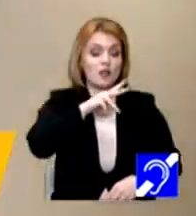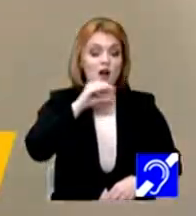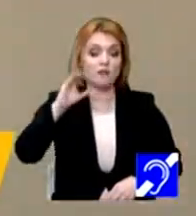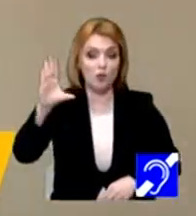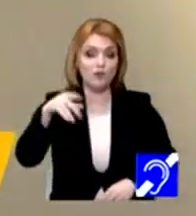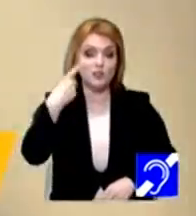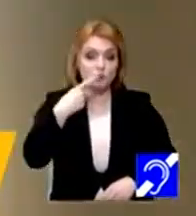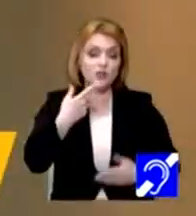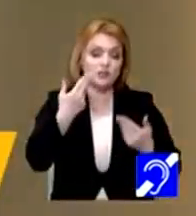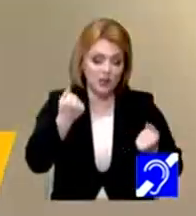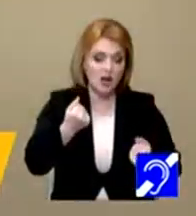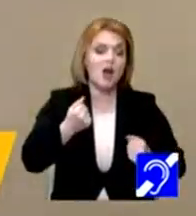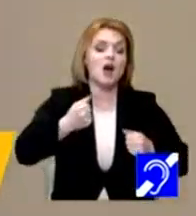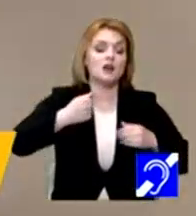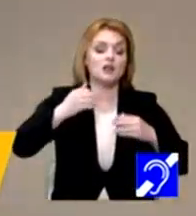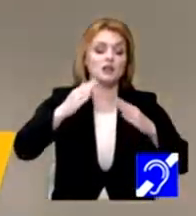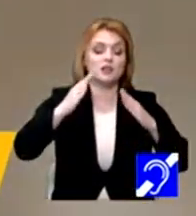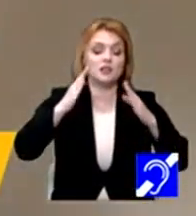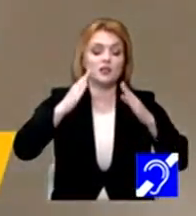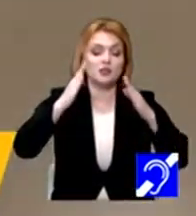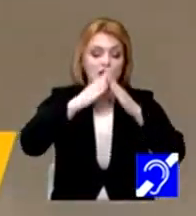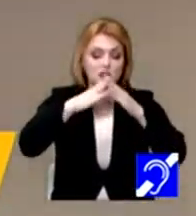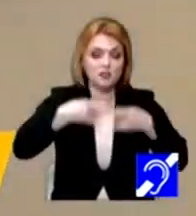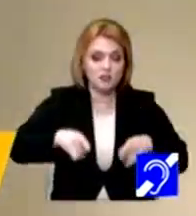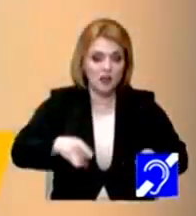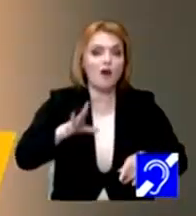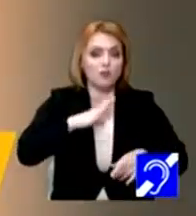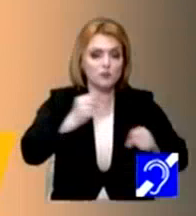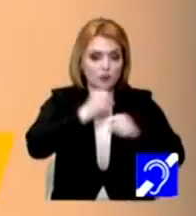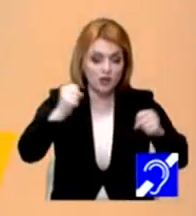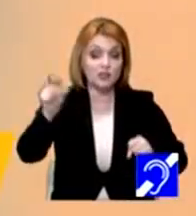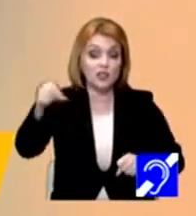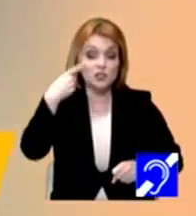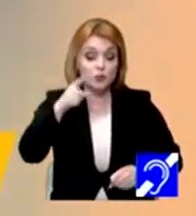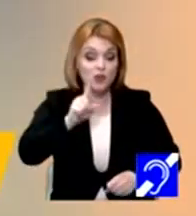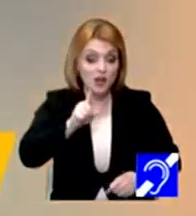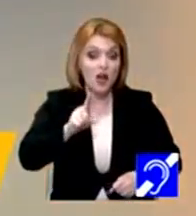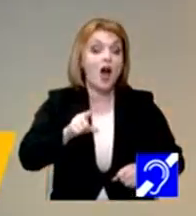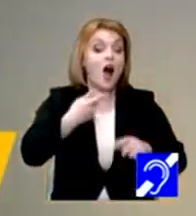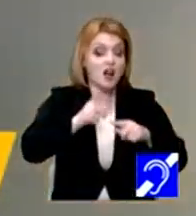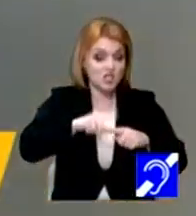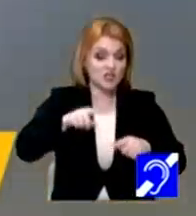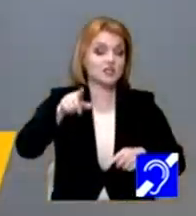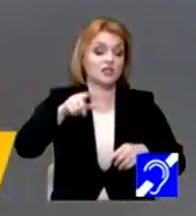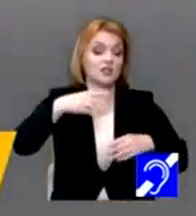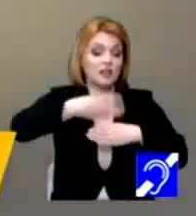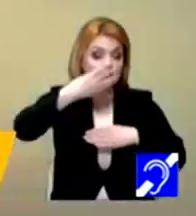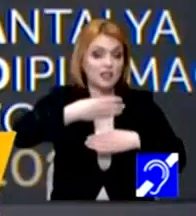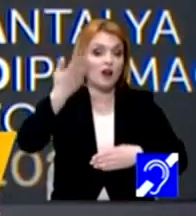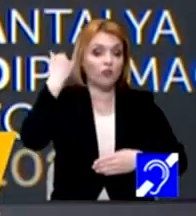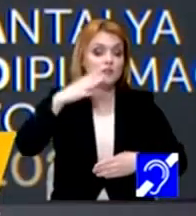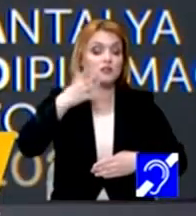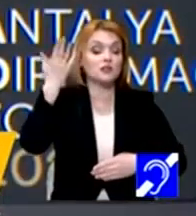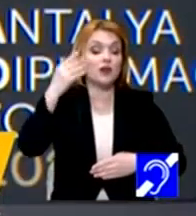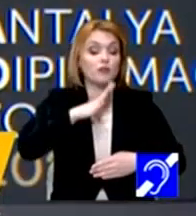că maternitatea a fost bombardată de ruși, dar, potrivit lui, clădirea instituției medicale a fost de mult ocupată de radicali.